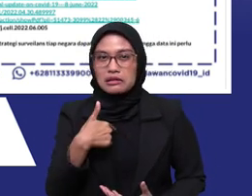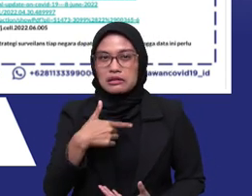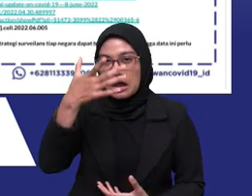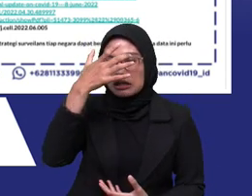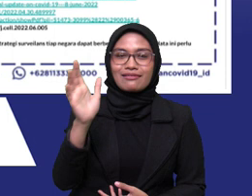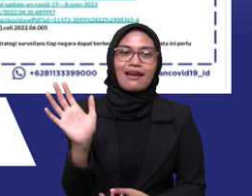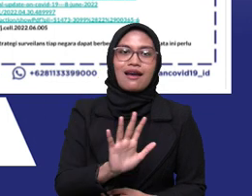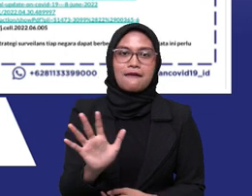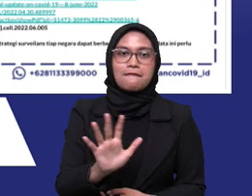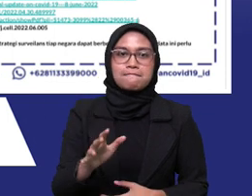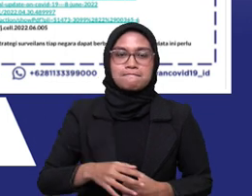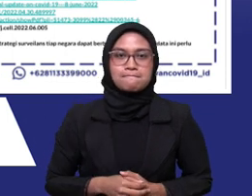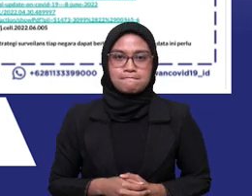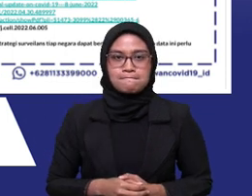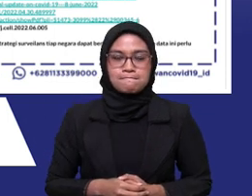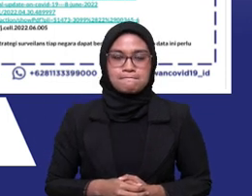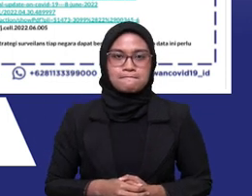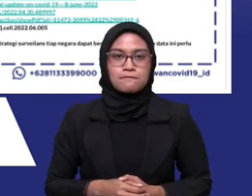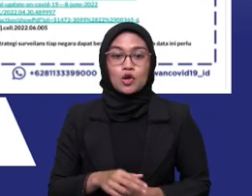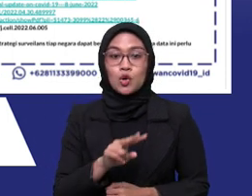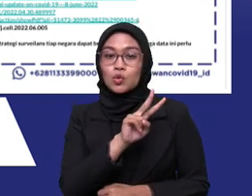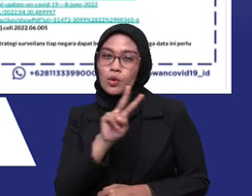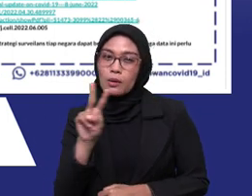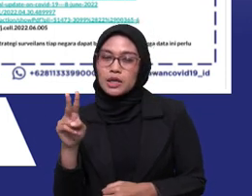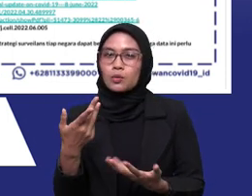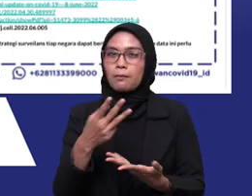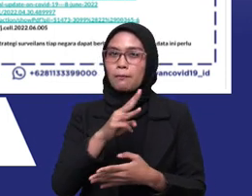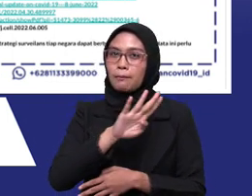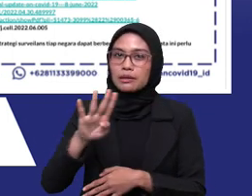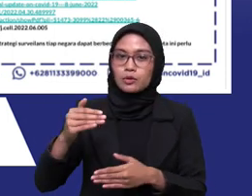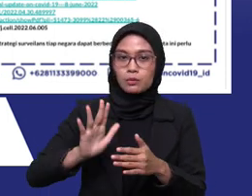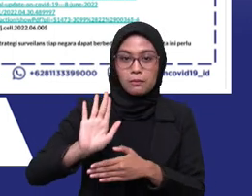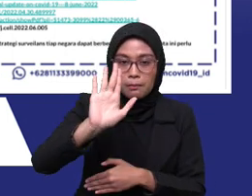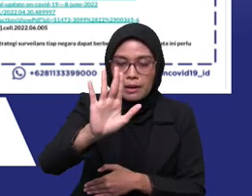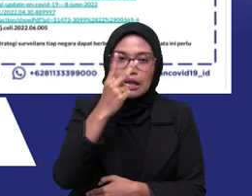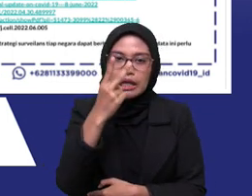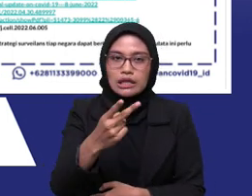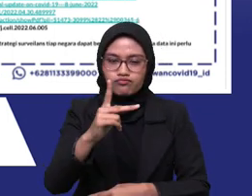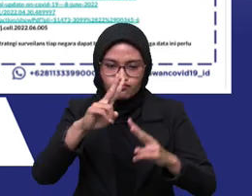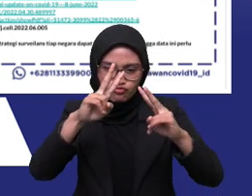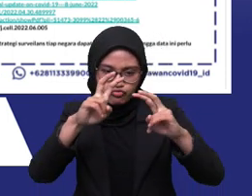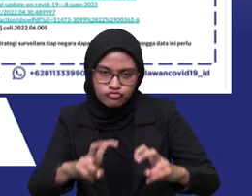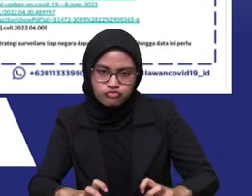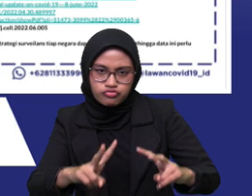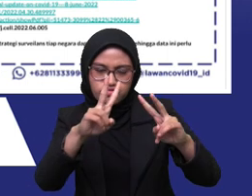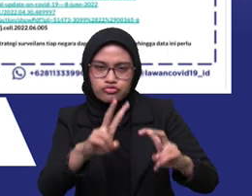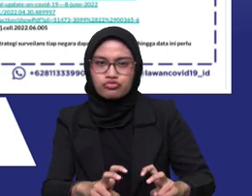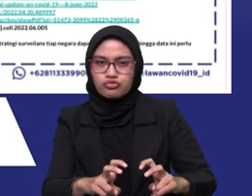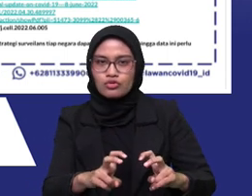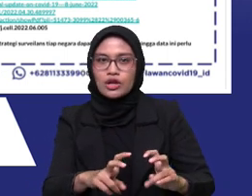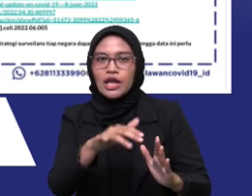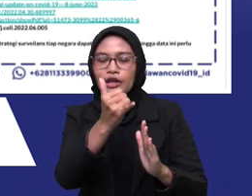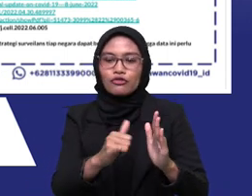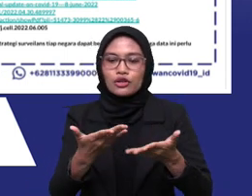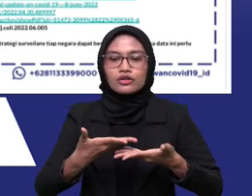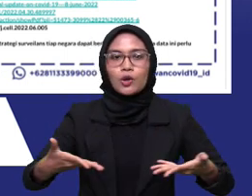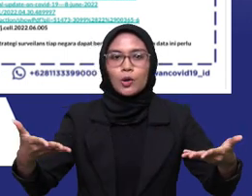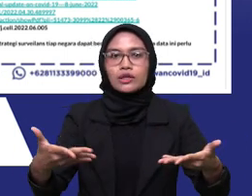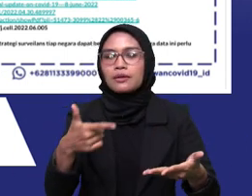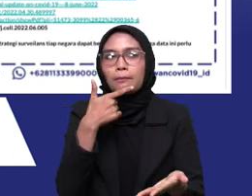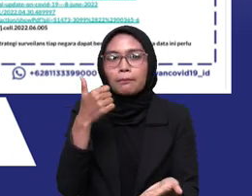diperhatikan selama setidaknya 2-4 Minggu kedepan mengingat perlu waktu untuk melihat dampak dari suatu kejadian atau